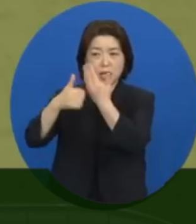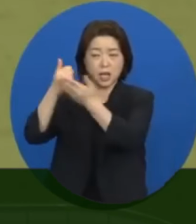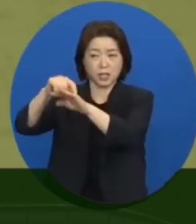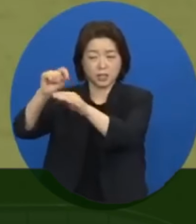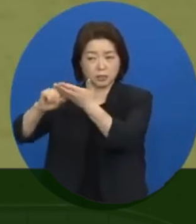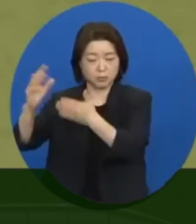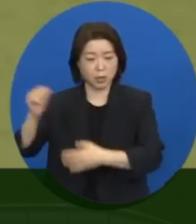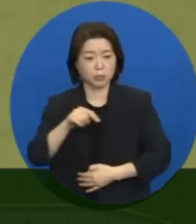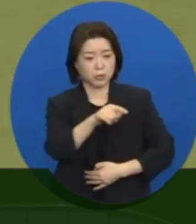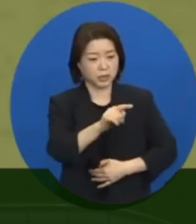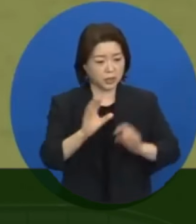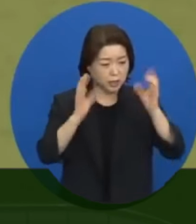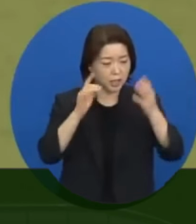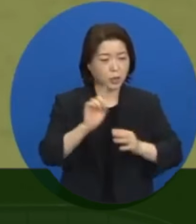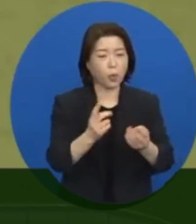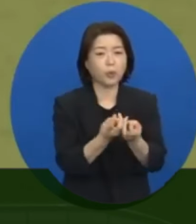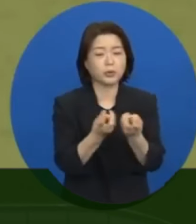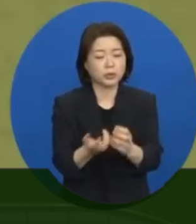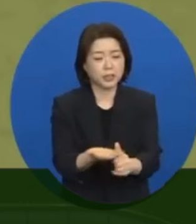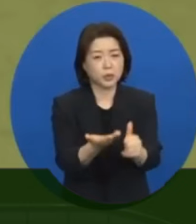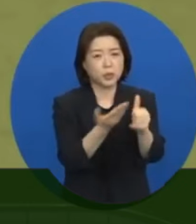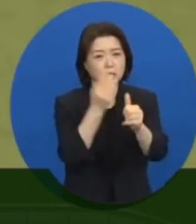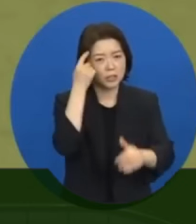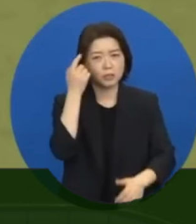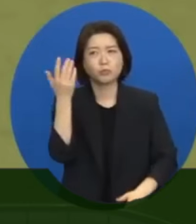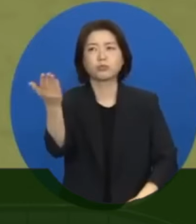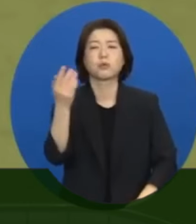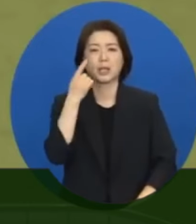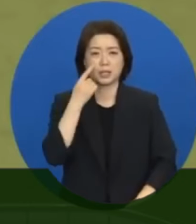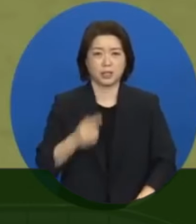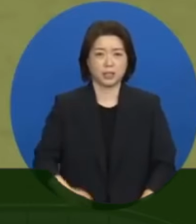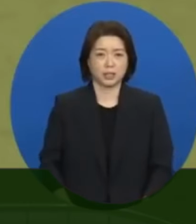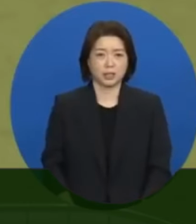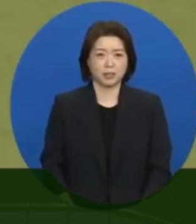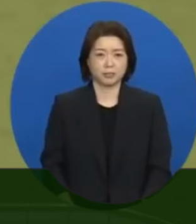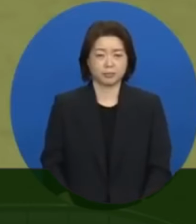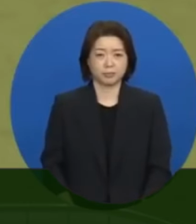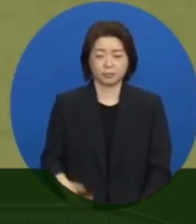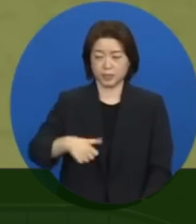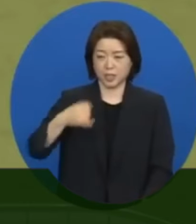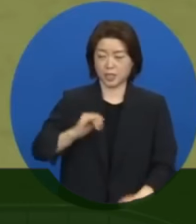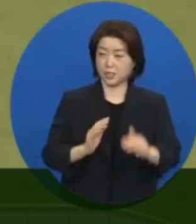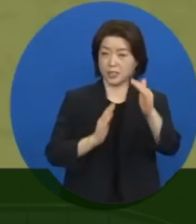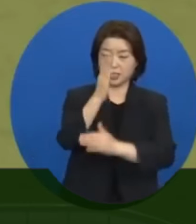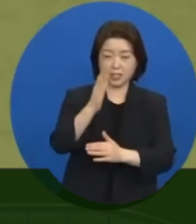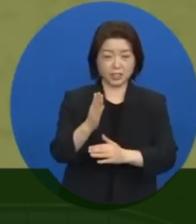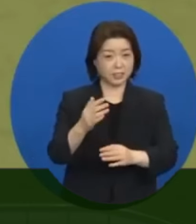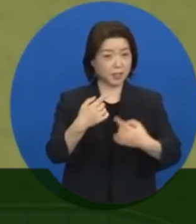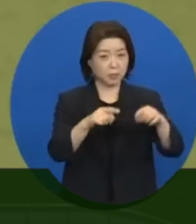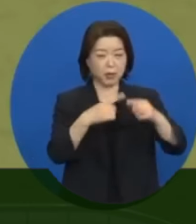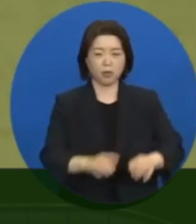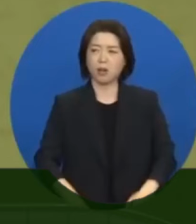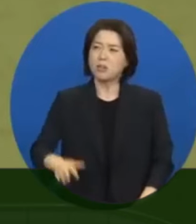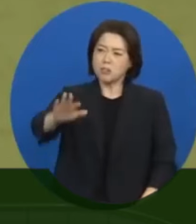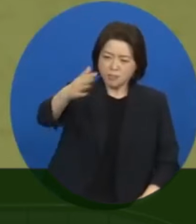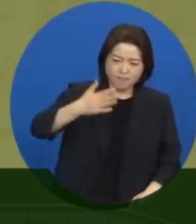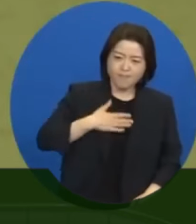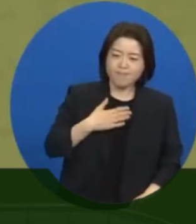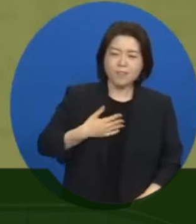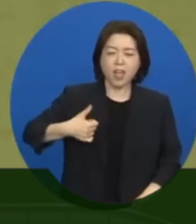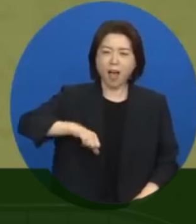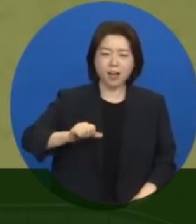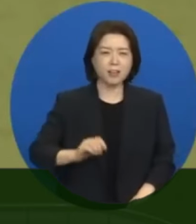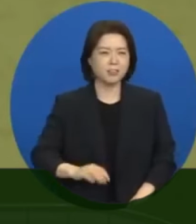길러야 될지를 물어야 되는 것이죠 자녀를 지나치게 과대 평가 아 우리 아이는 뭐 정말 너무 대단하 이렇게